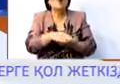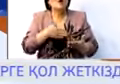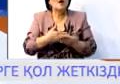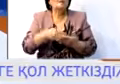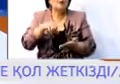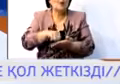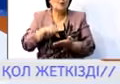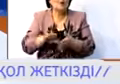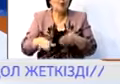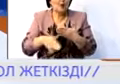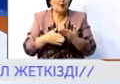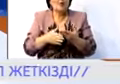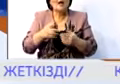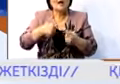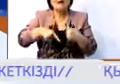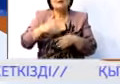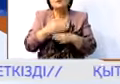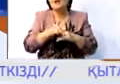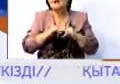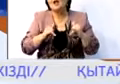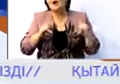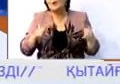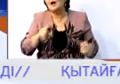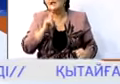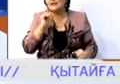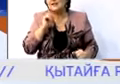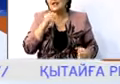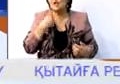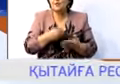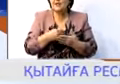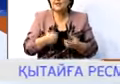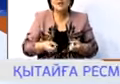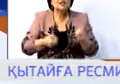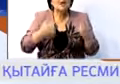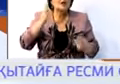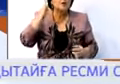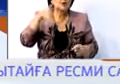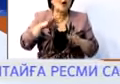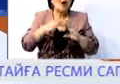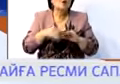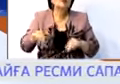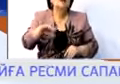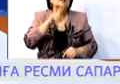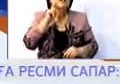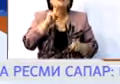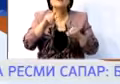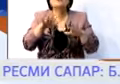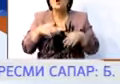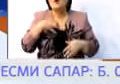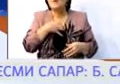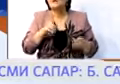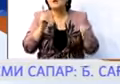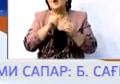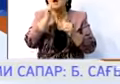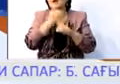топ өкілдерін қолдау, кәсіпкерлік саласын дамыту мақсатында жастар бизнес жарқын болашақ атты аудандық жастар форумы өтті. Мазмұнды